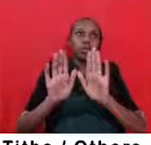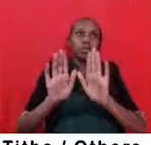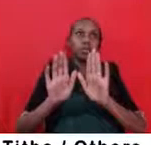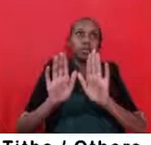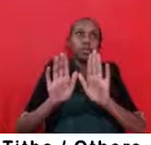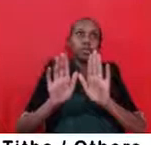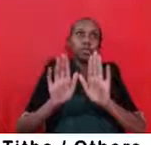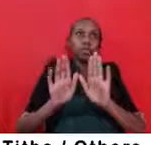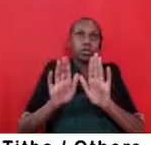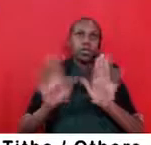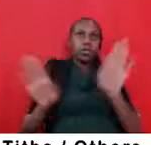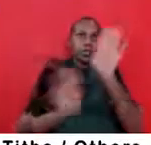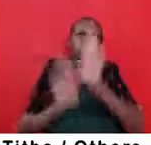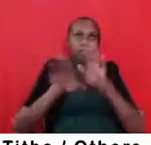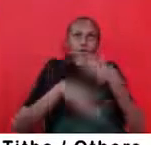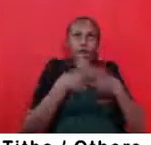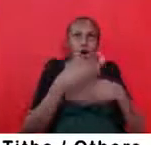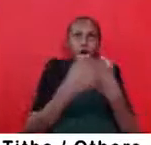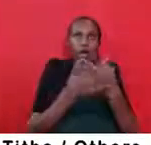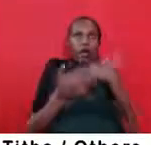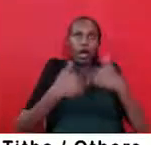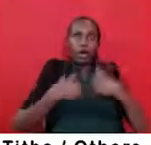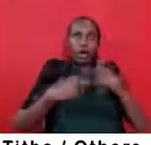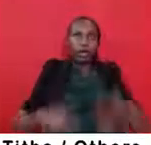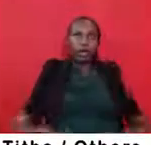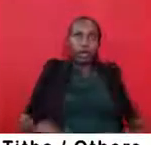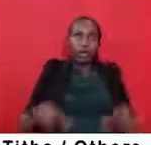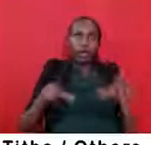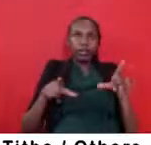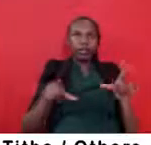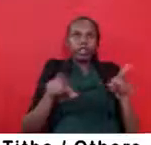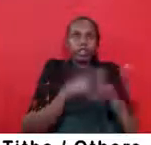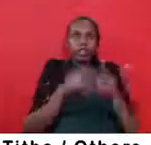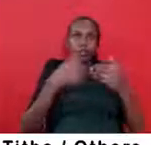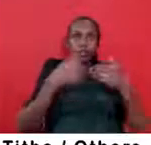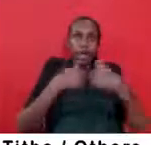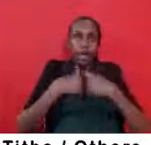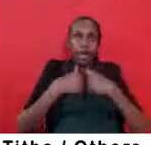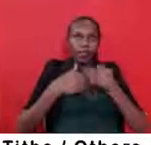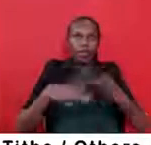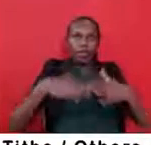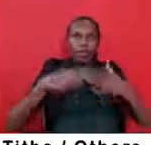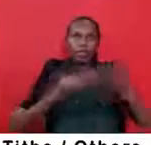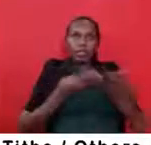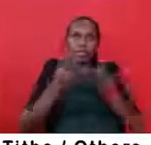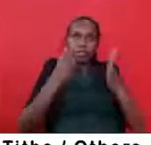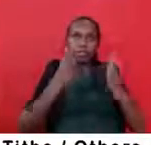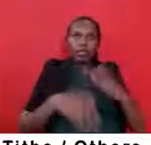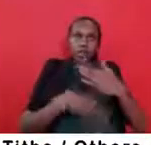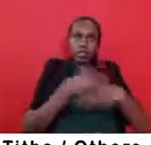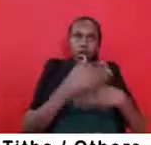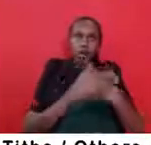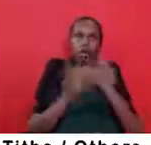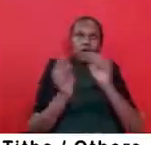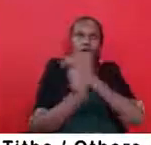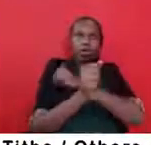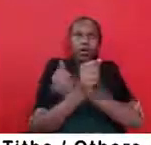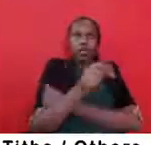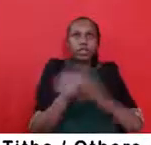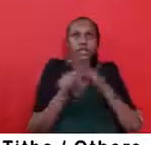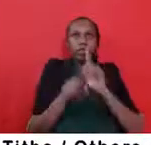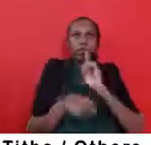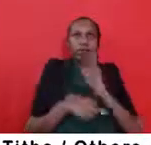ili awache uovu wake, awe na uzima, naye amewapa wahudumu wake mamlaka na